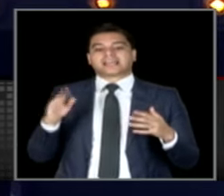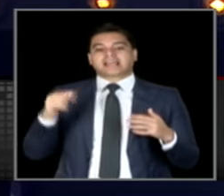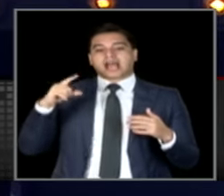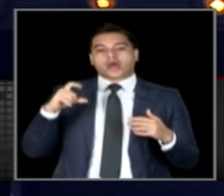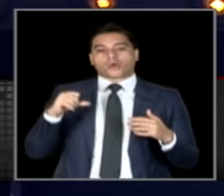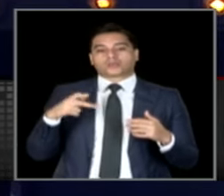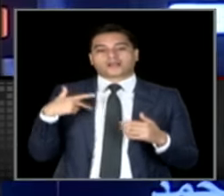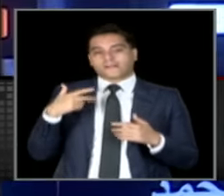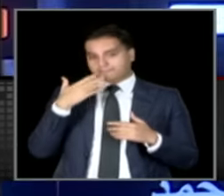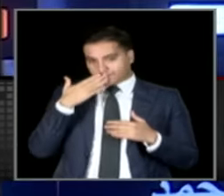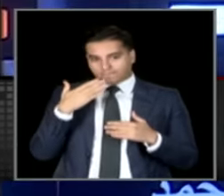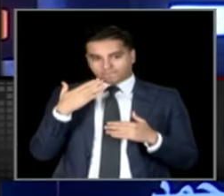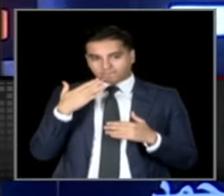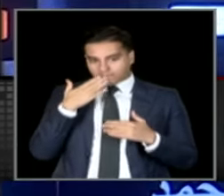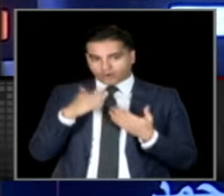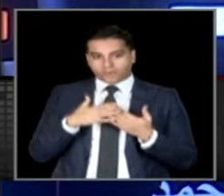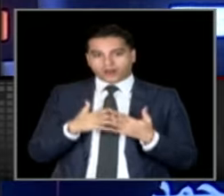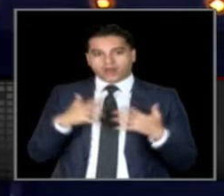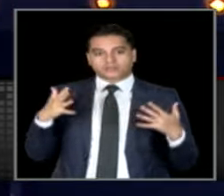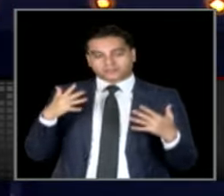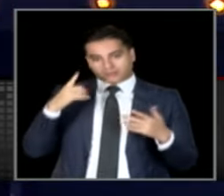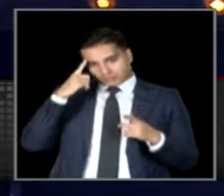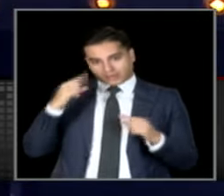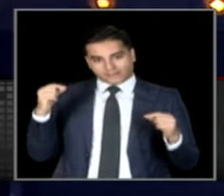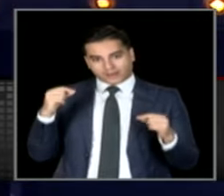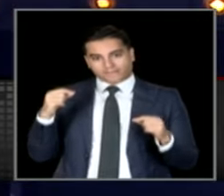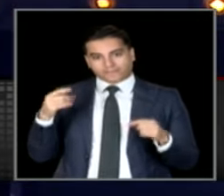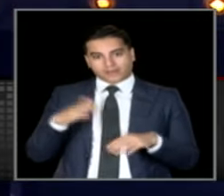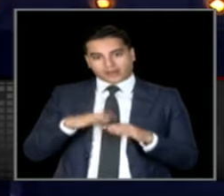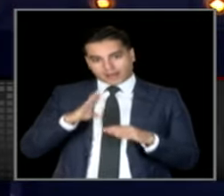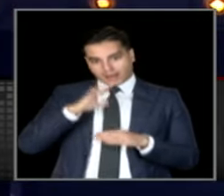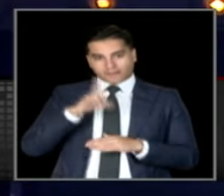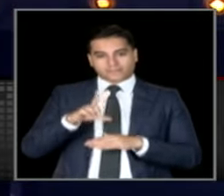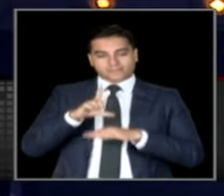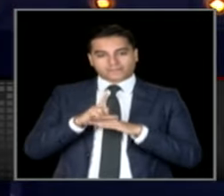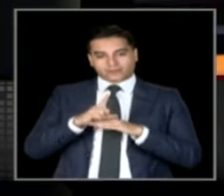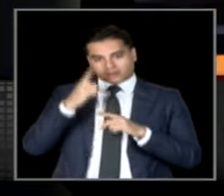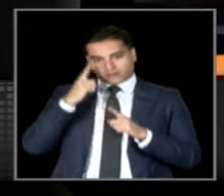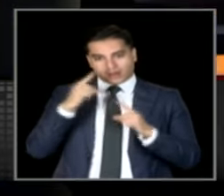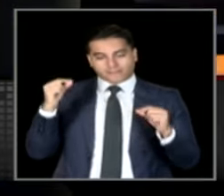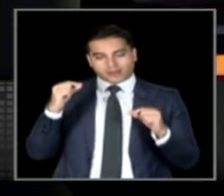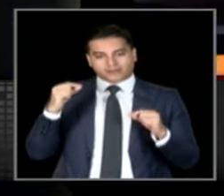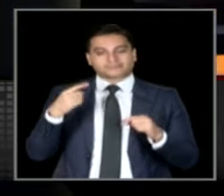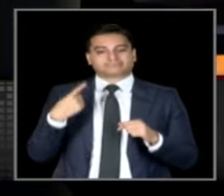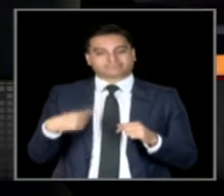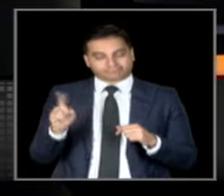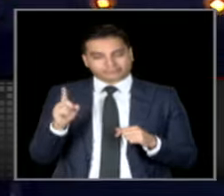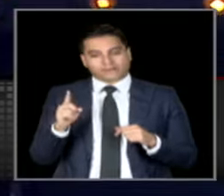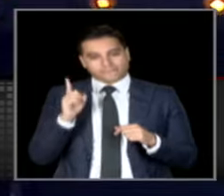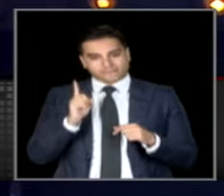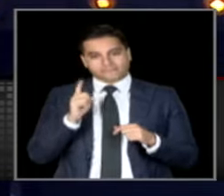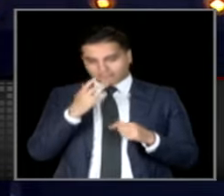وكادو معناها البوابة. بابا العظيم اليابان؟ بيطلق على إمبراطور اليابان وقصره